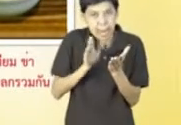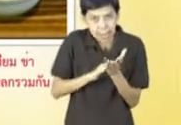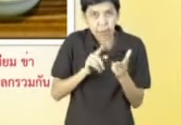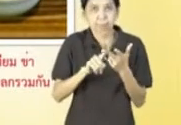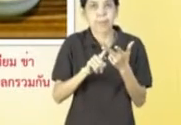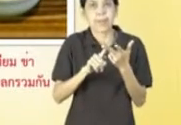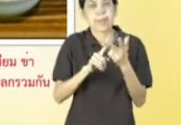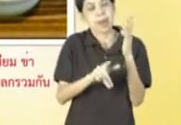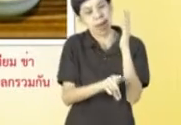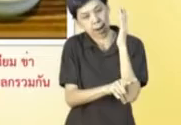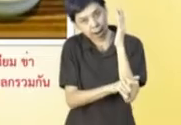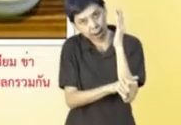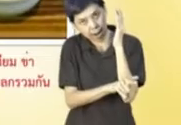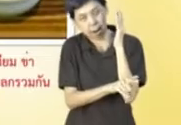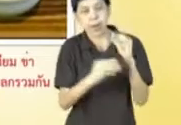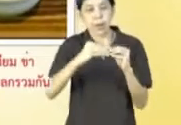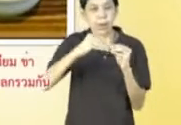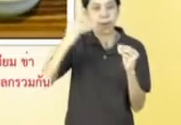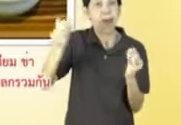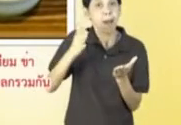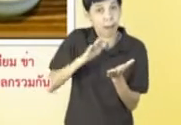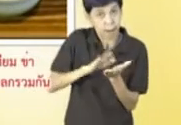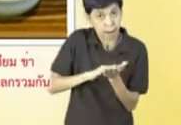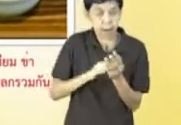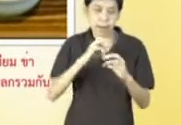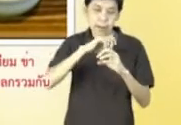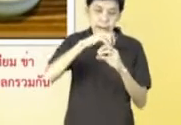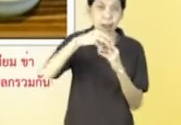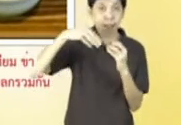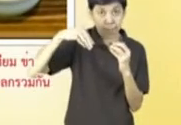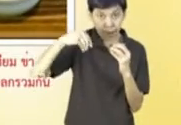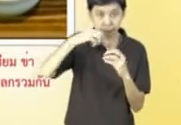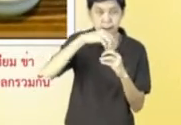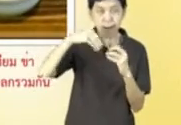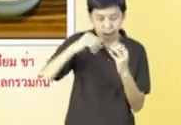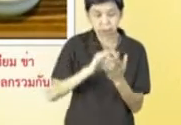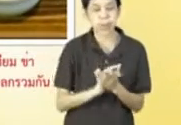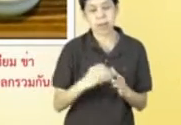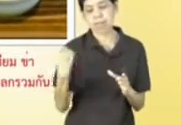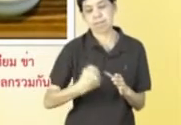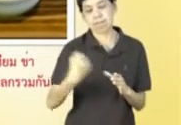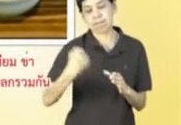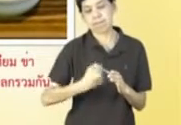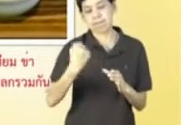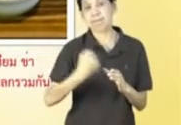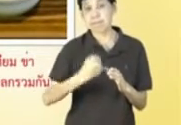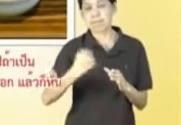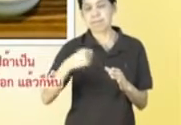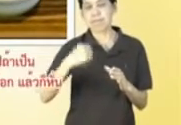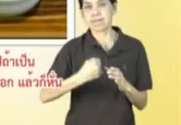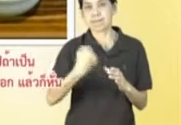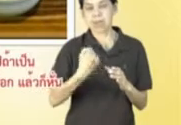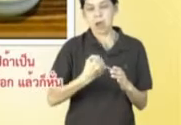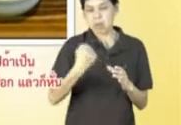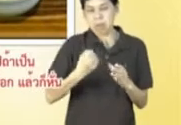มีข่ามีตะไคร ้ นะครับแล้วก็มีผิวมะกรูดนะครับ ครับผม ทั้งหมดนี่โขกรวมกันนะครับ